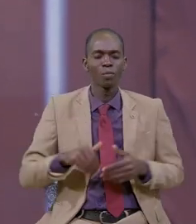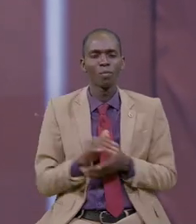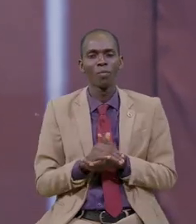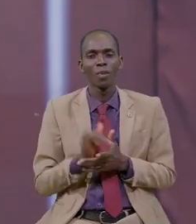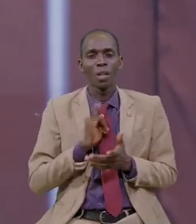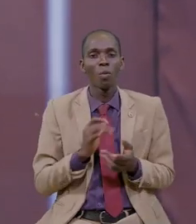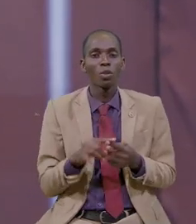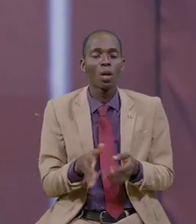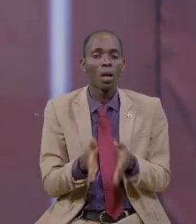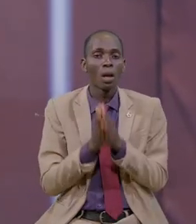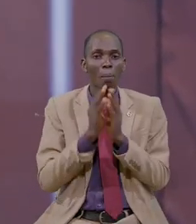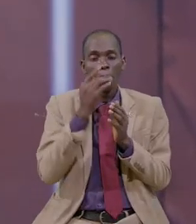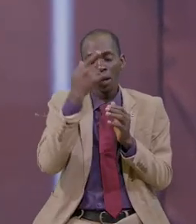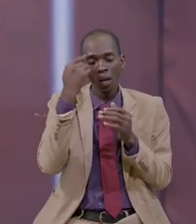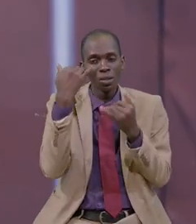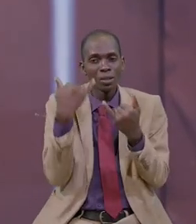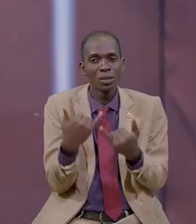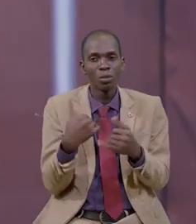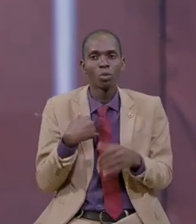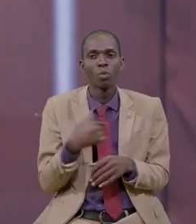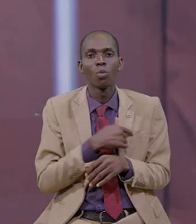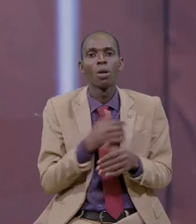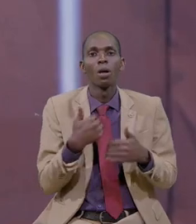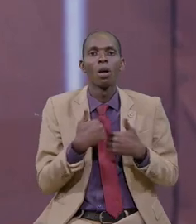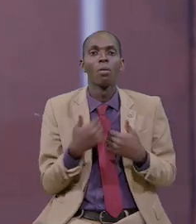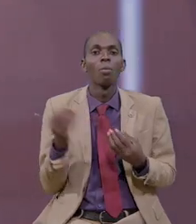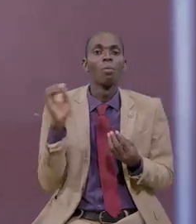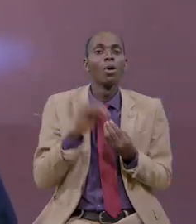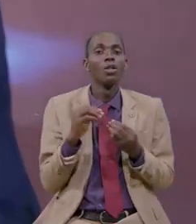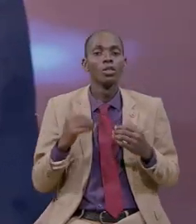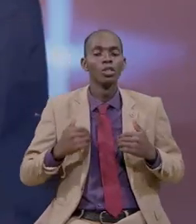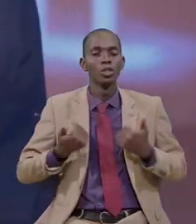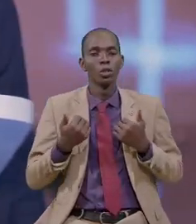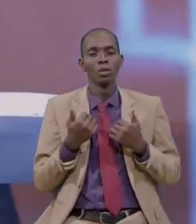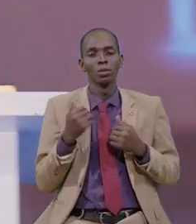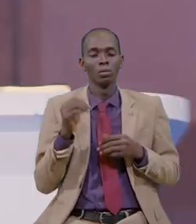Parce que maintenant, nous avons la jeune génération